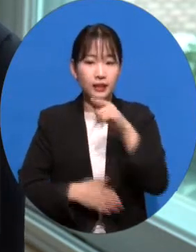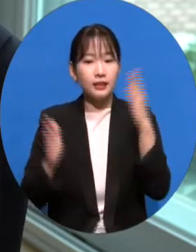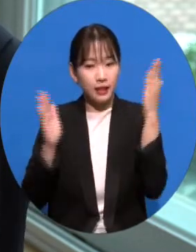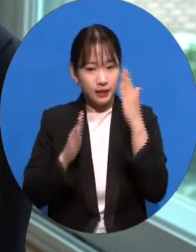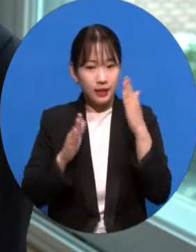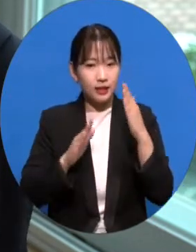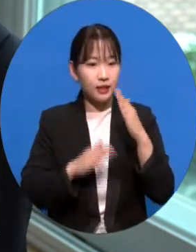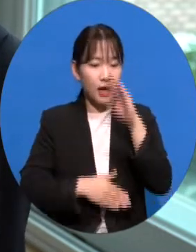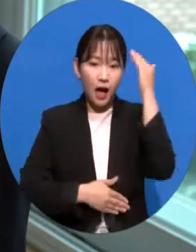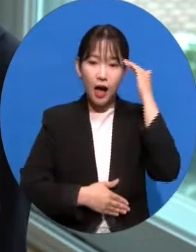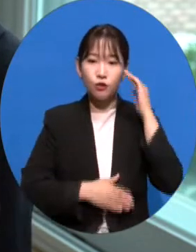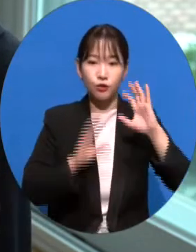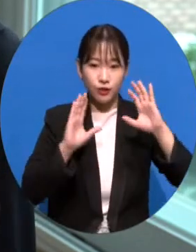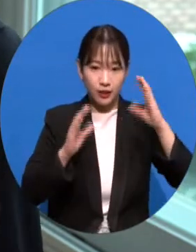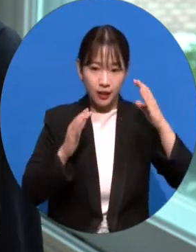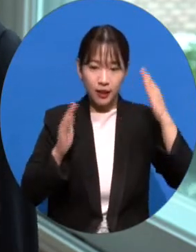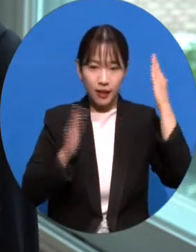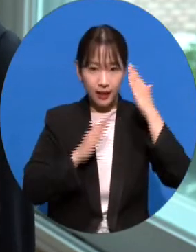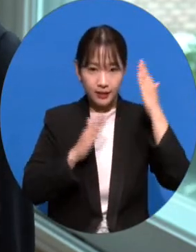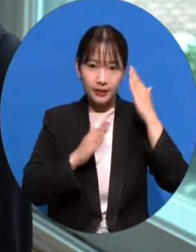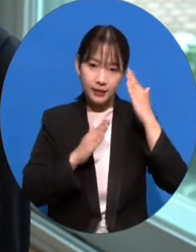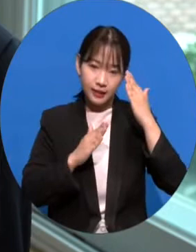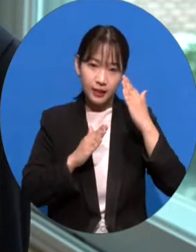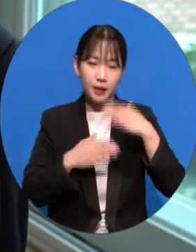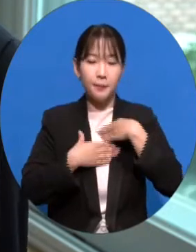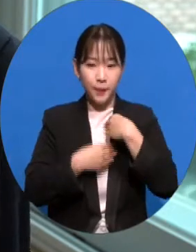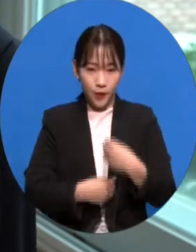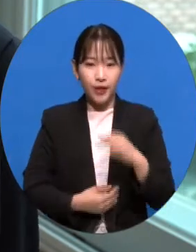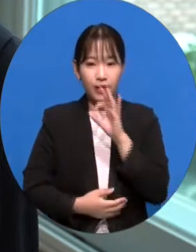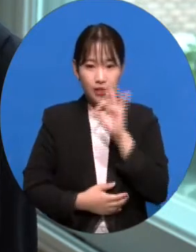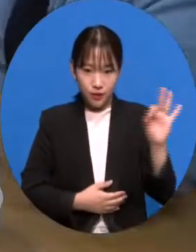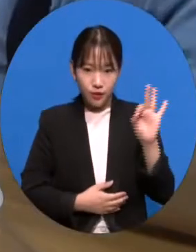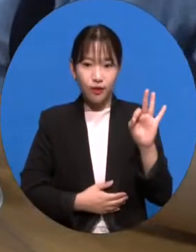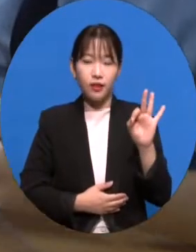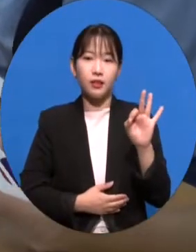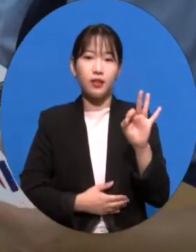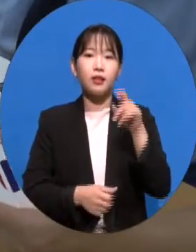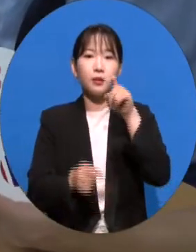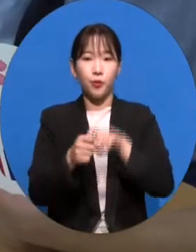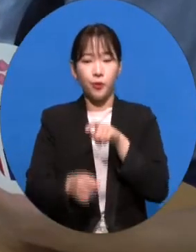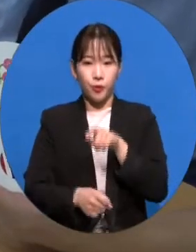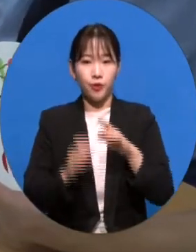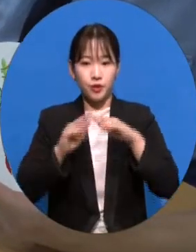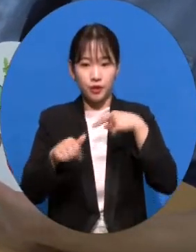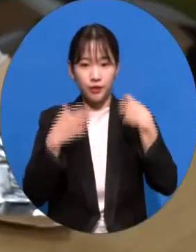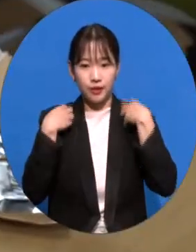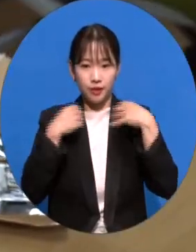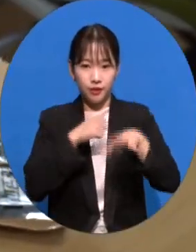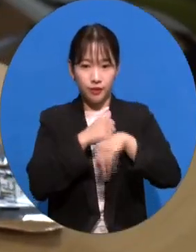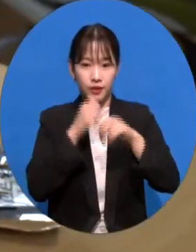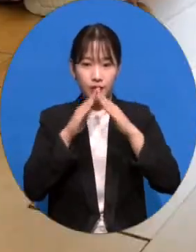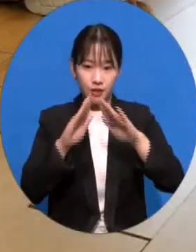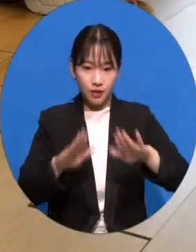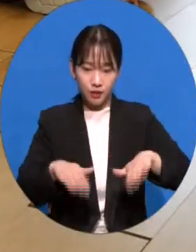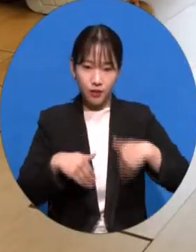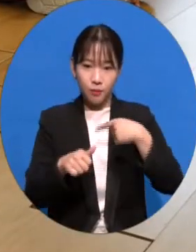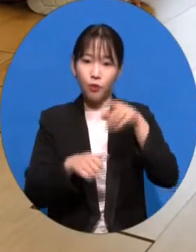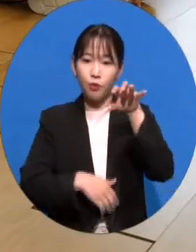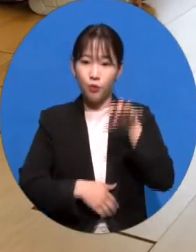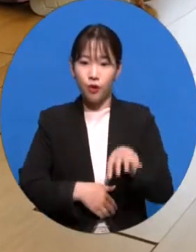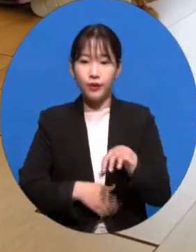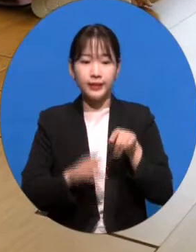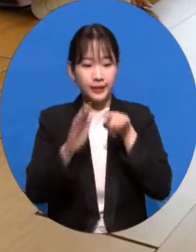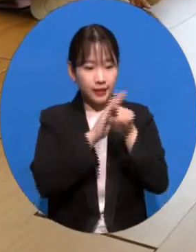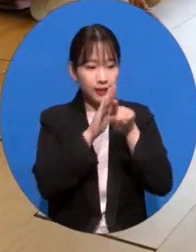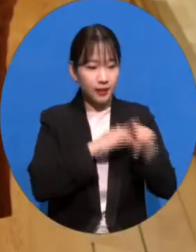편안하게 받아줄 수 있는 그 힘, 그게 저희들이 얘기한 다문화 감수성. 전남교육청 소속 전라남도 국제교육원은